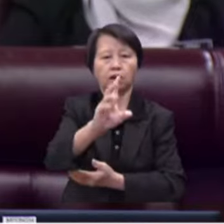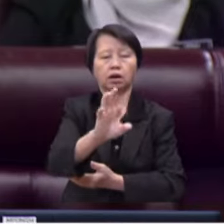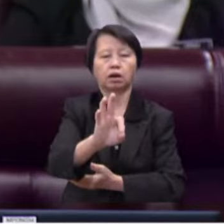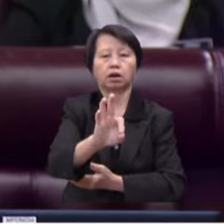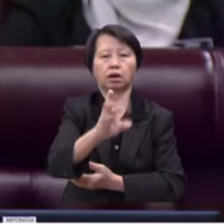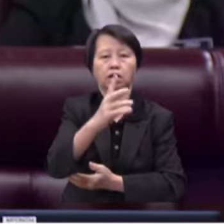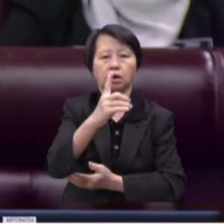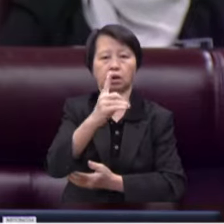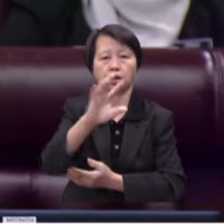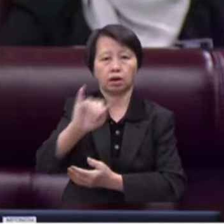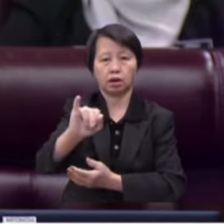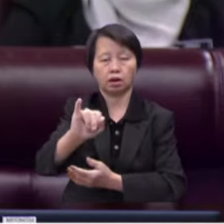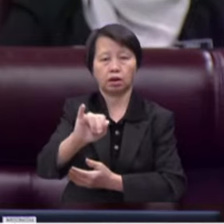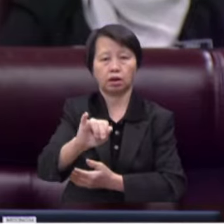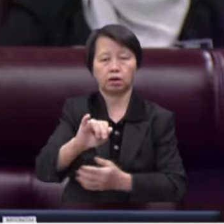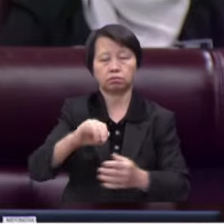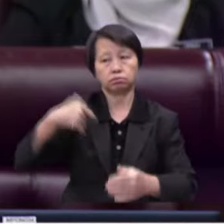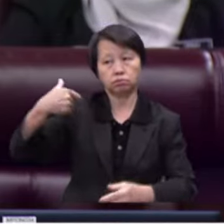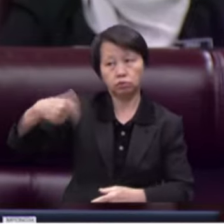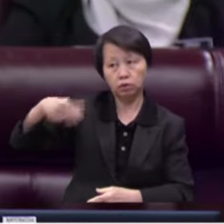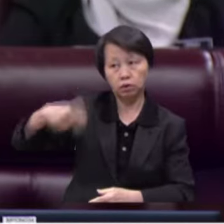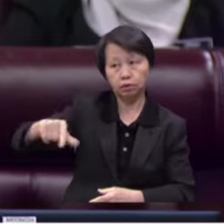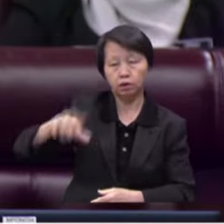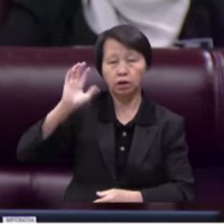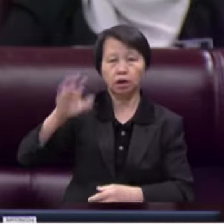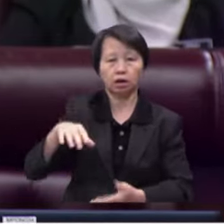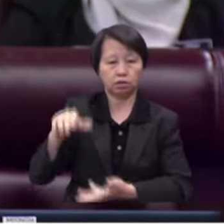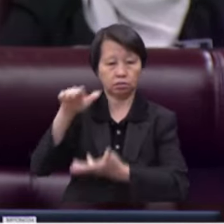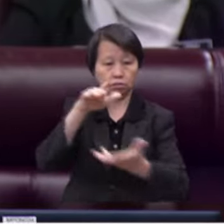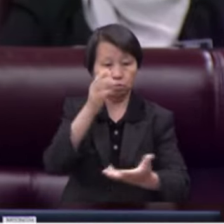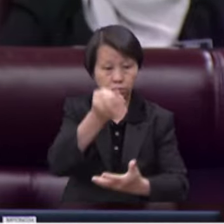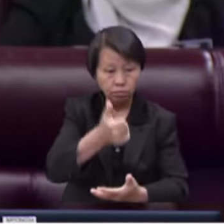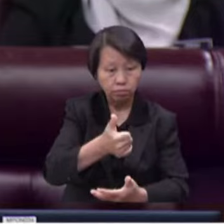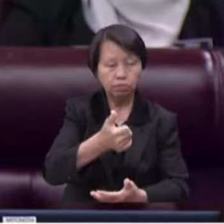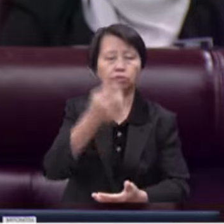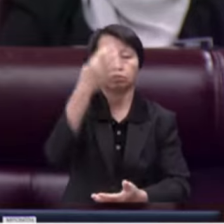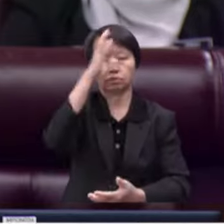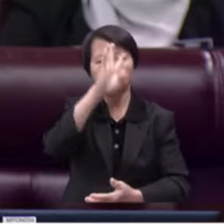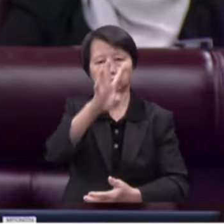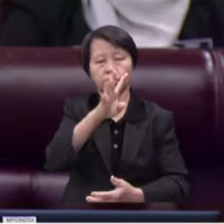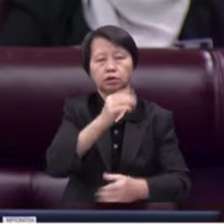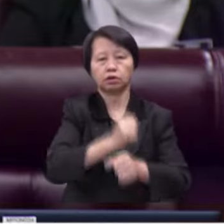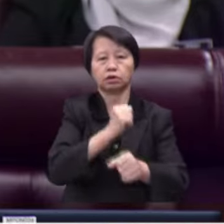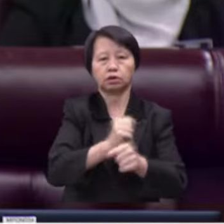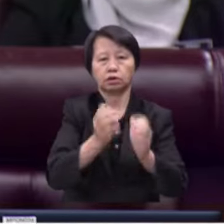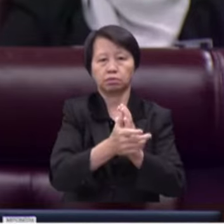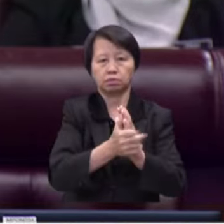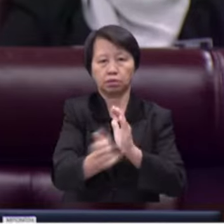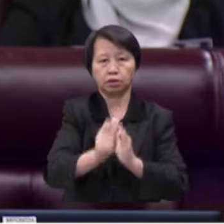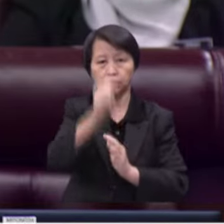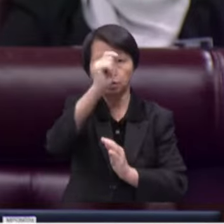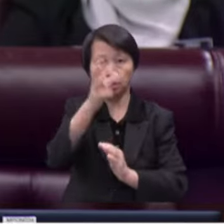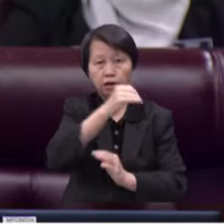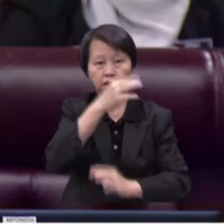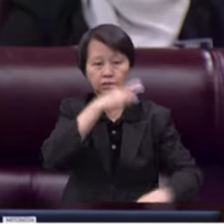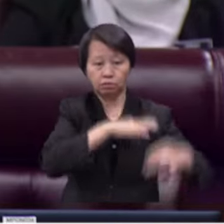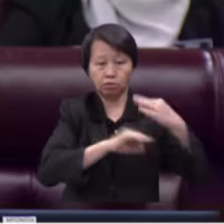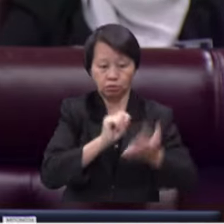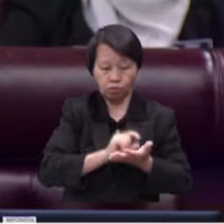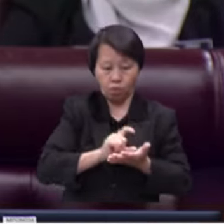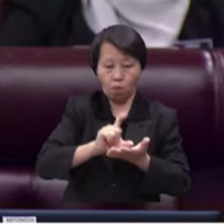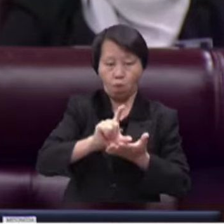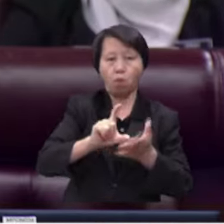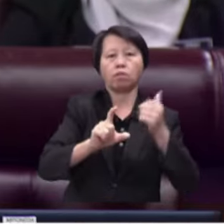FBI yang berkualiti dan akan menyumbang kepada penciptaan pekerjaan berkelahiran tinggi serta berpendapatan tinggi